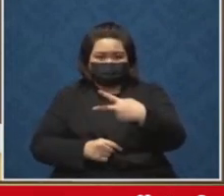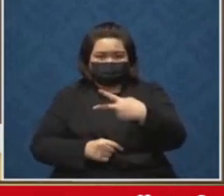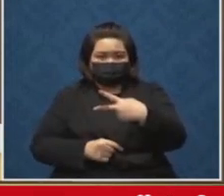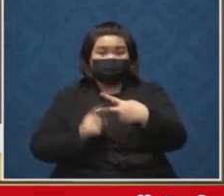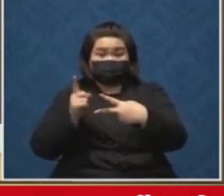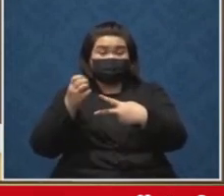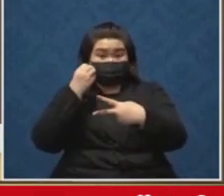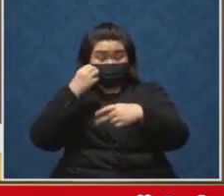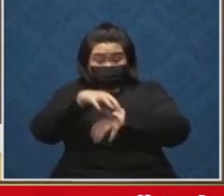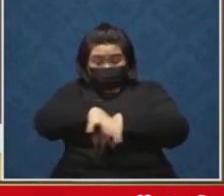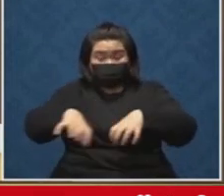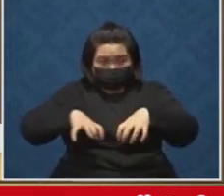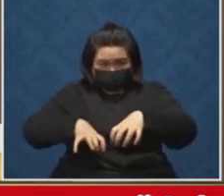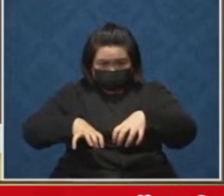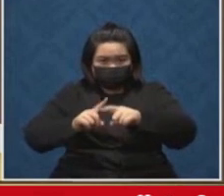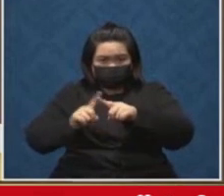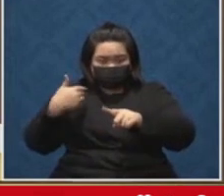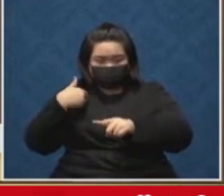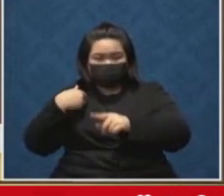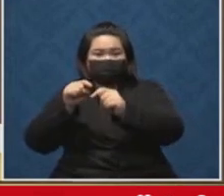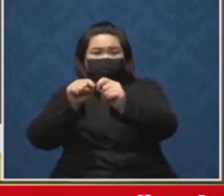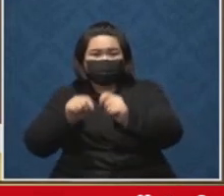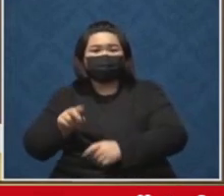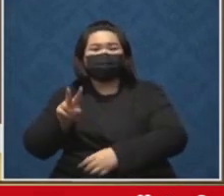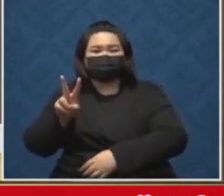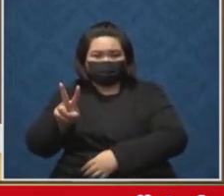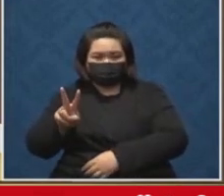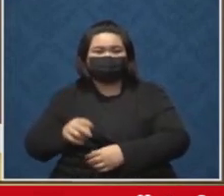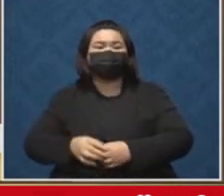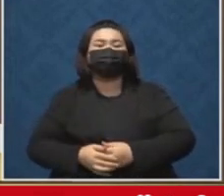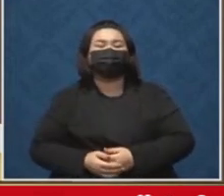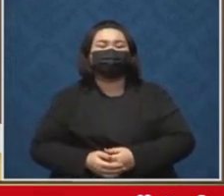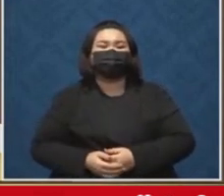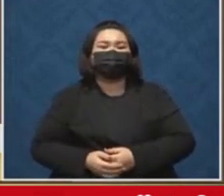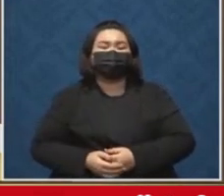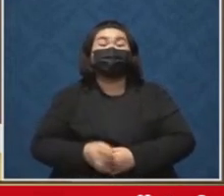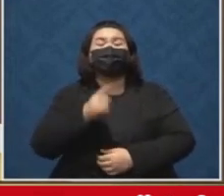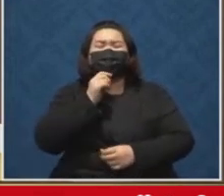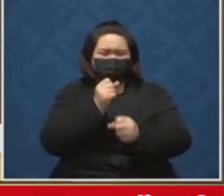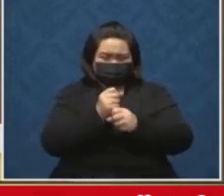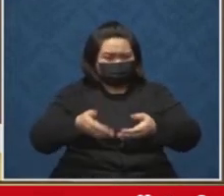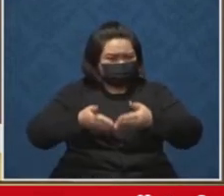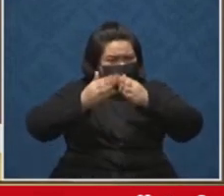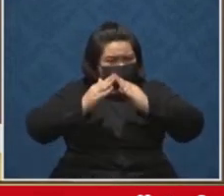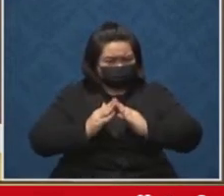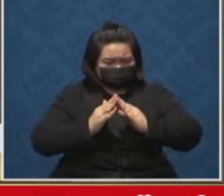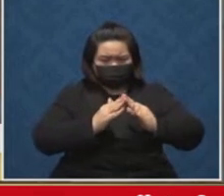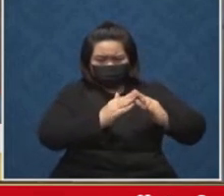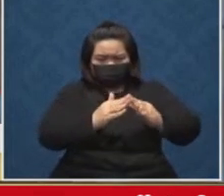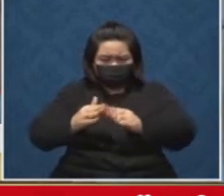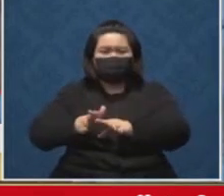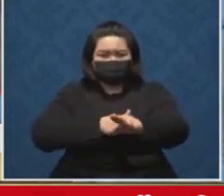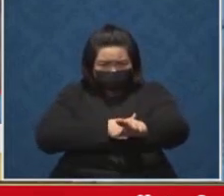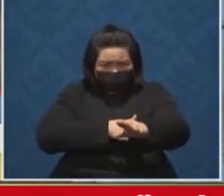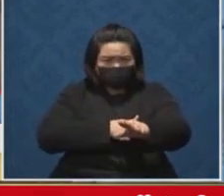หมู่บ้านเดียวกันอำเภอกุสุมานและบ้านนางเลิงพลนาแก้วนี่ตั้งเป็นหมู่บ้านตั้งนานนี้